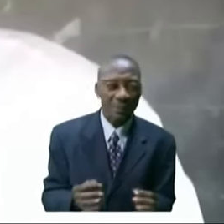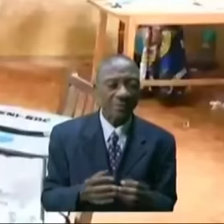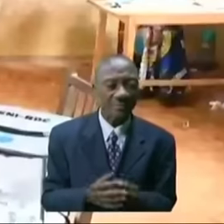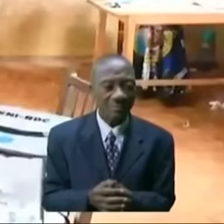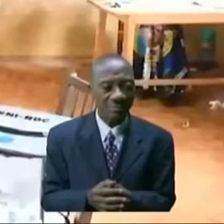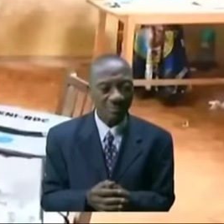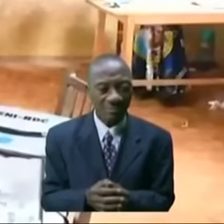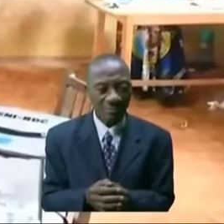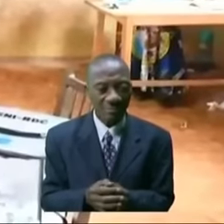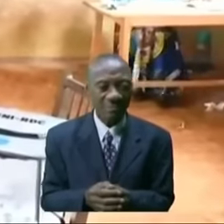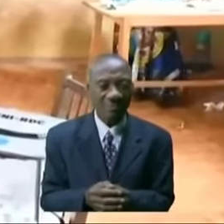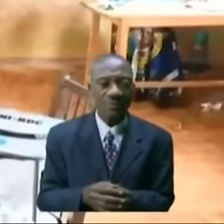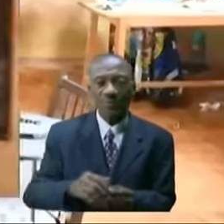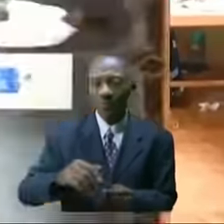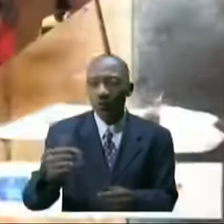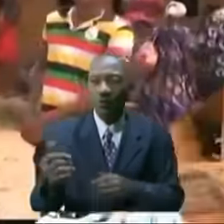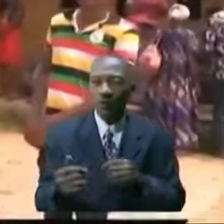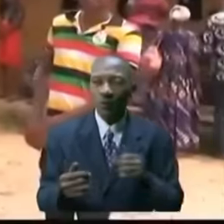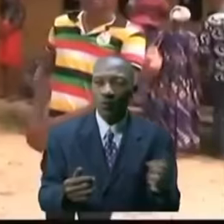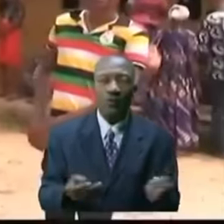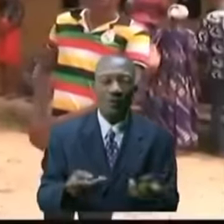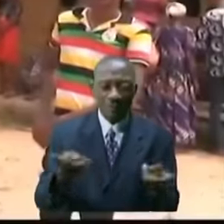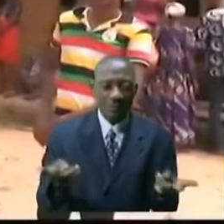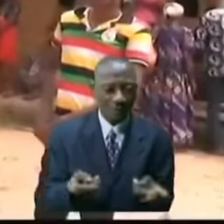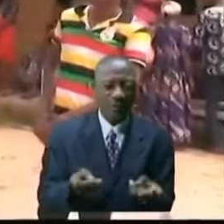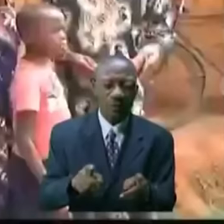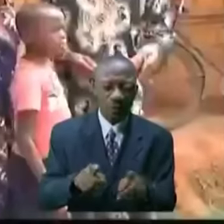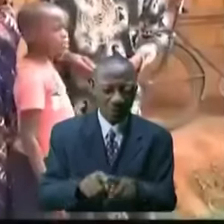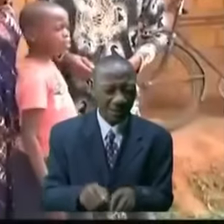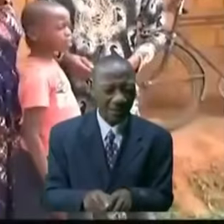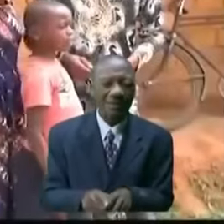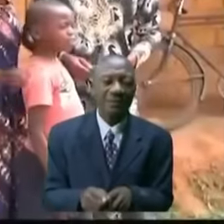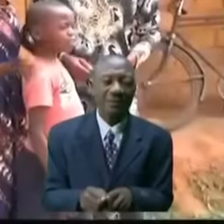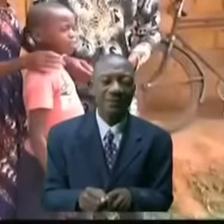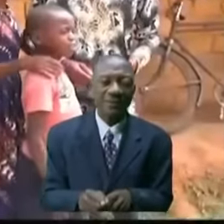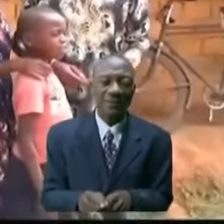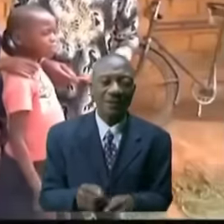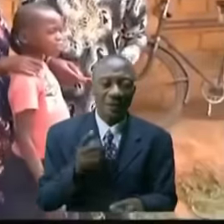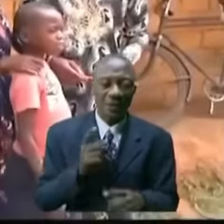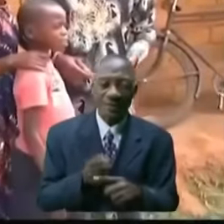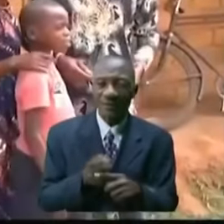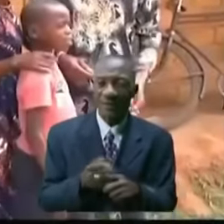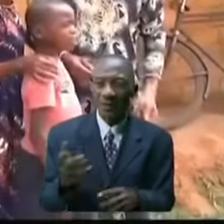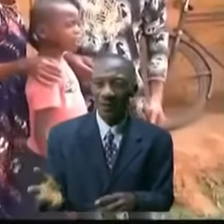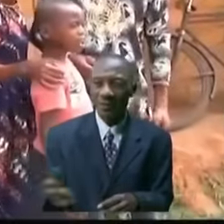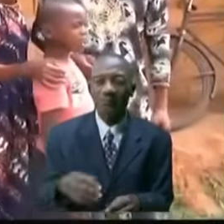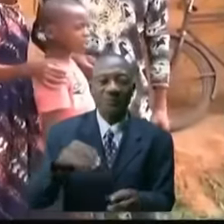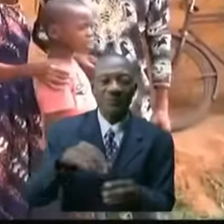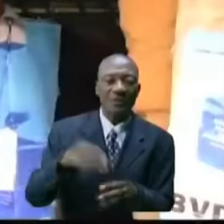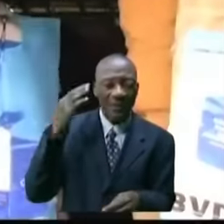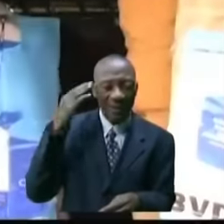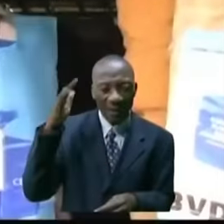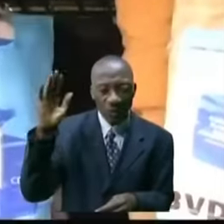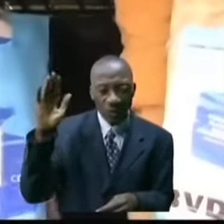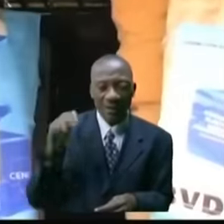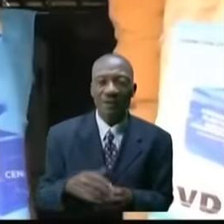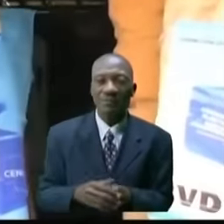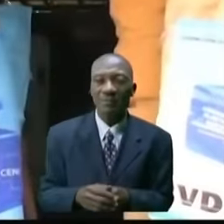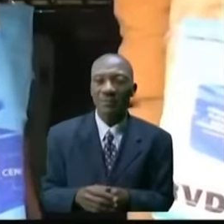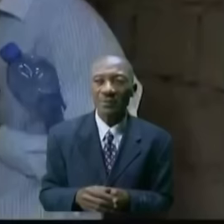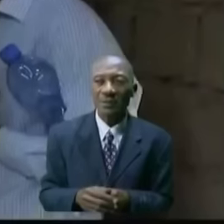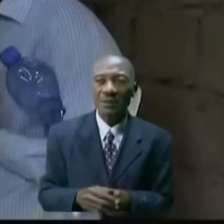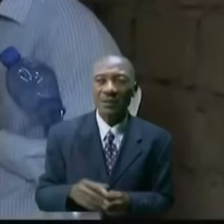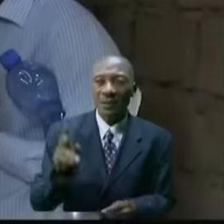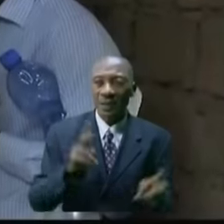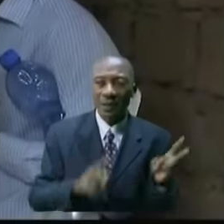la préoccupation des électeurs. À Bolomba, dans la province de l'Équateur, la population